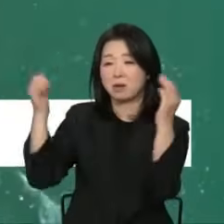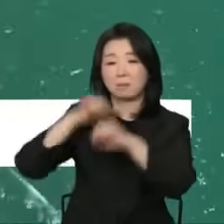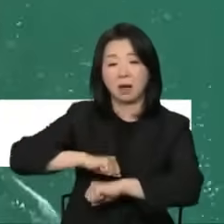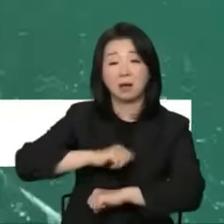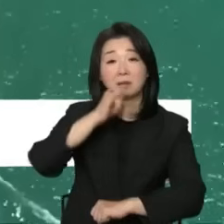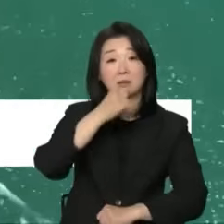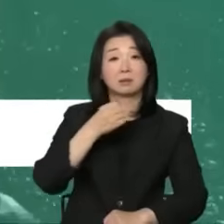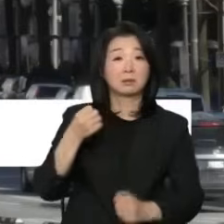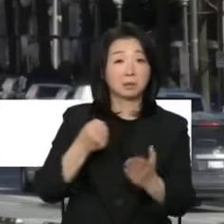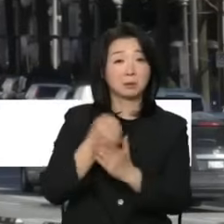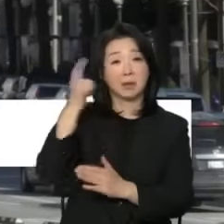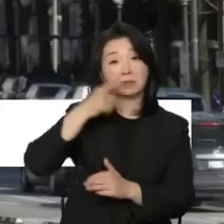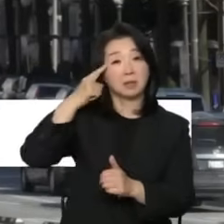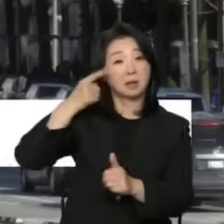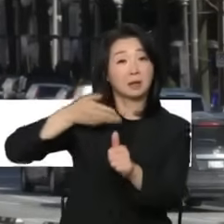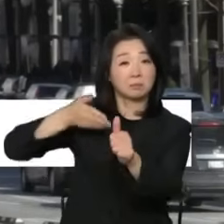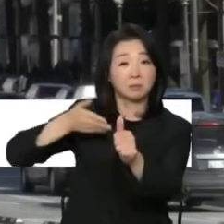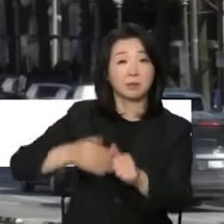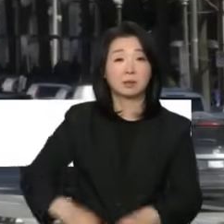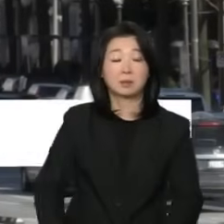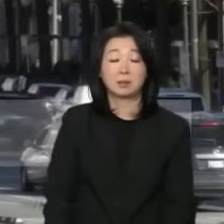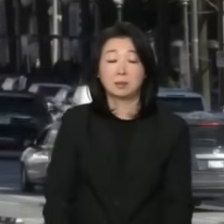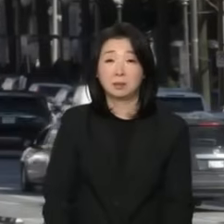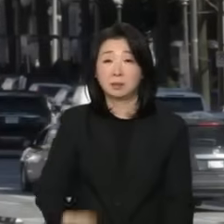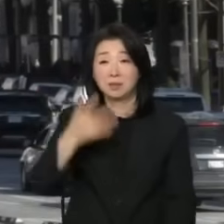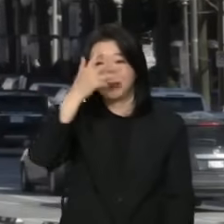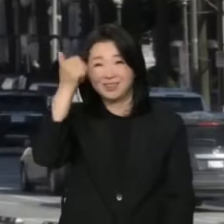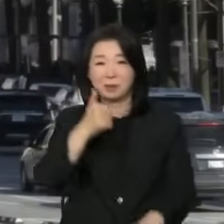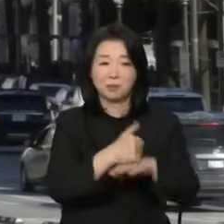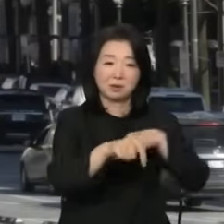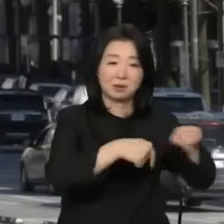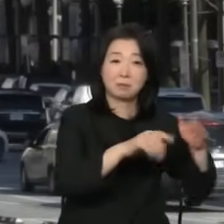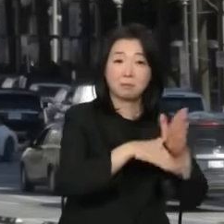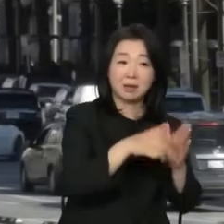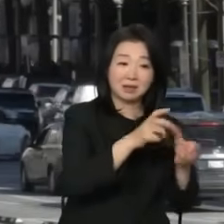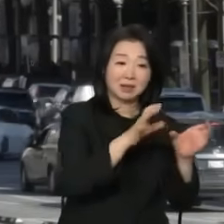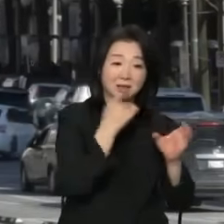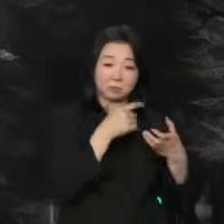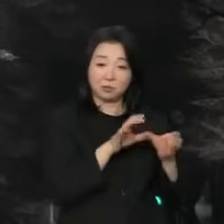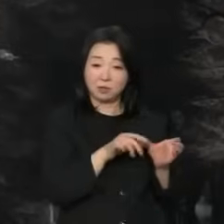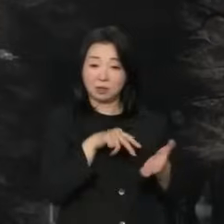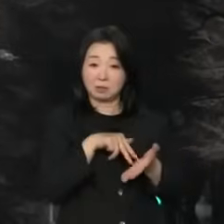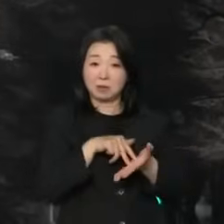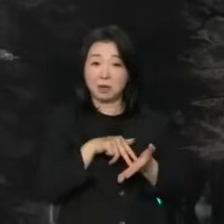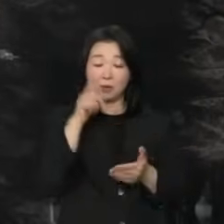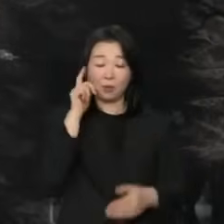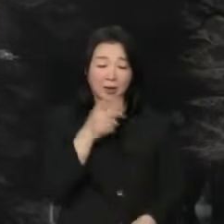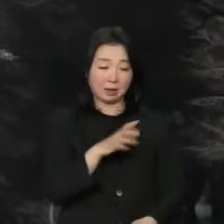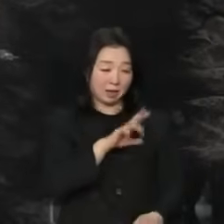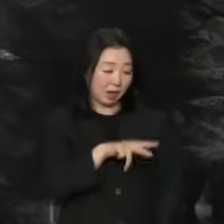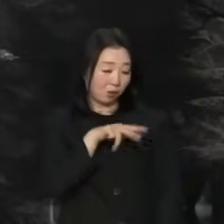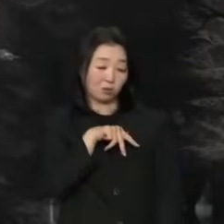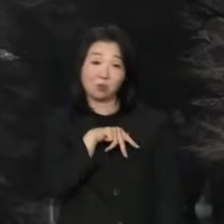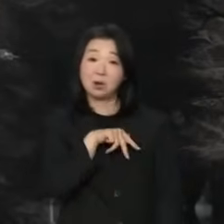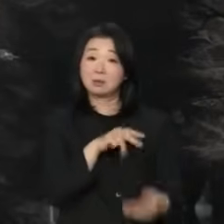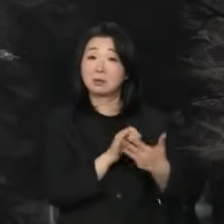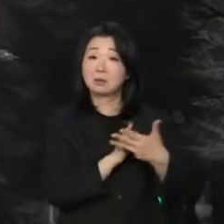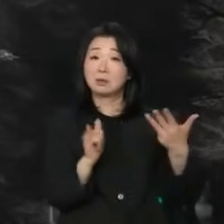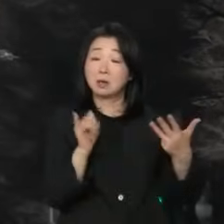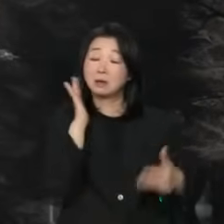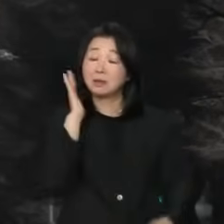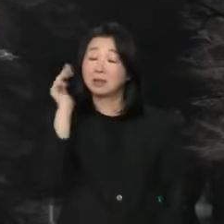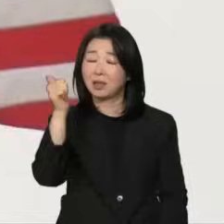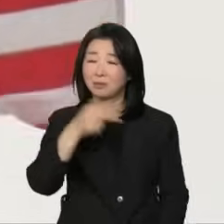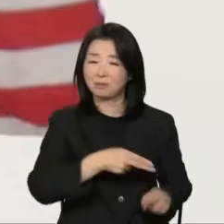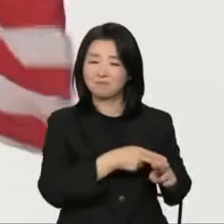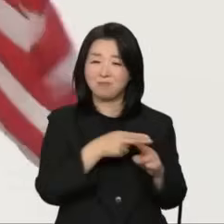재검토를 요청한 겁니다. 트럼프가 취임하면 야당이 될 민주당에서도 하원 의원 8명이 대통령에 의한